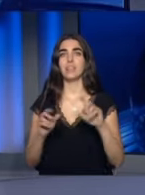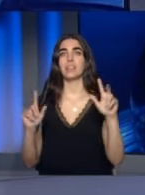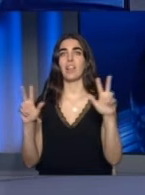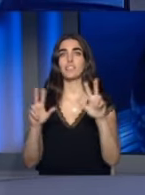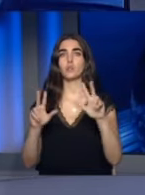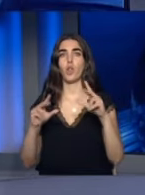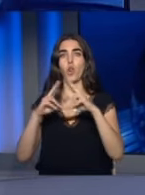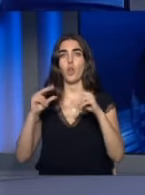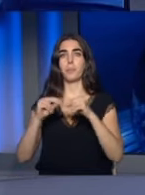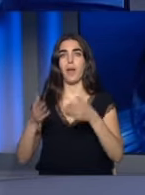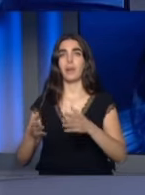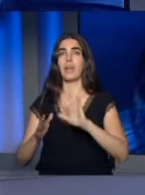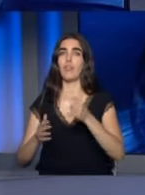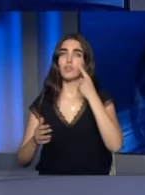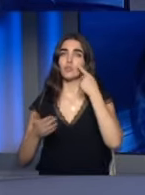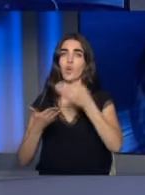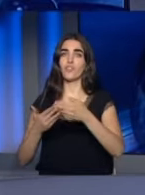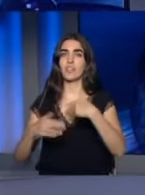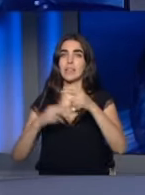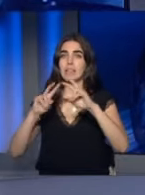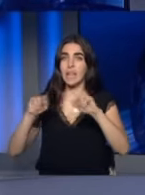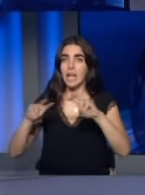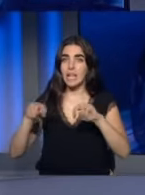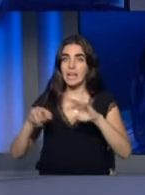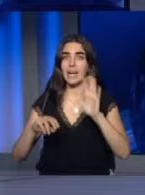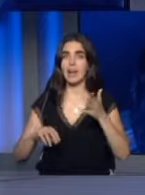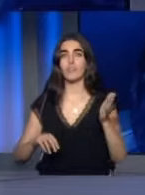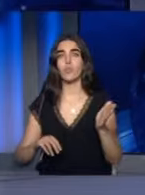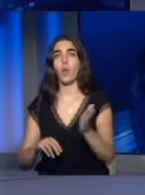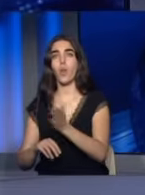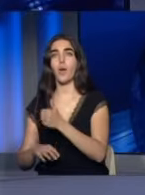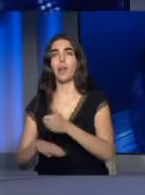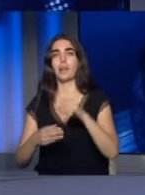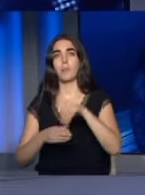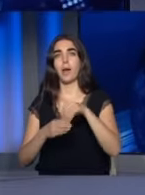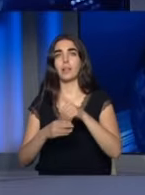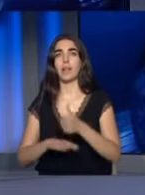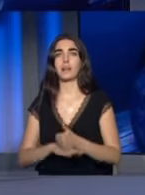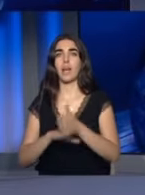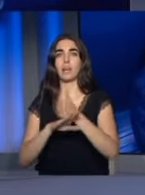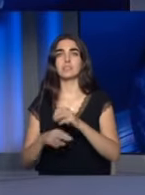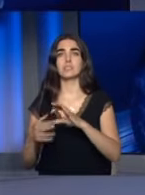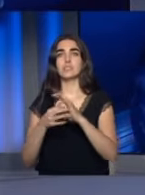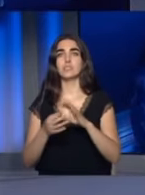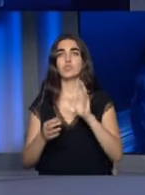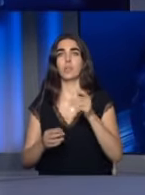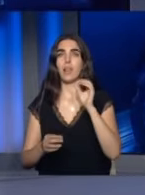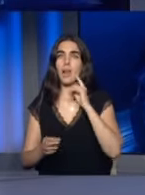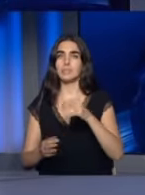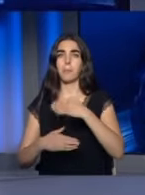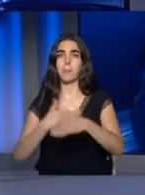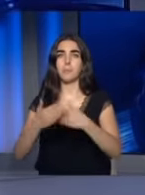لتلفزيون لبنان ان المبادر استكمال لمحاوله تحقيق خرق في جدار ازمه الانتخاب الرئاسي واغتنام